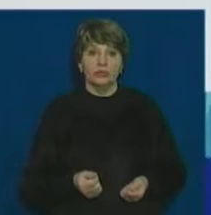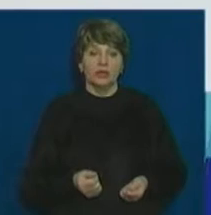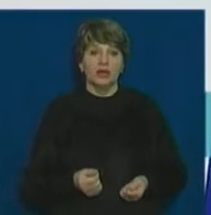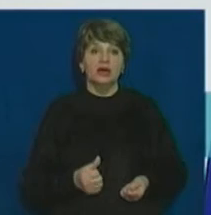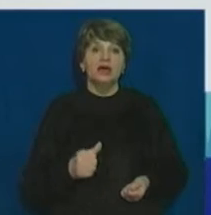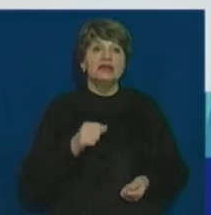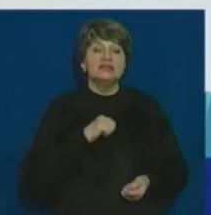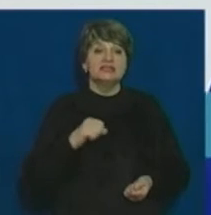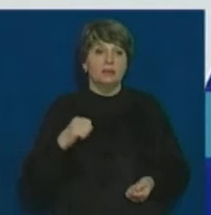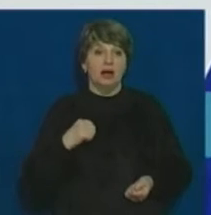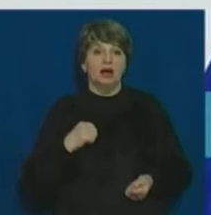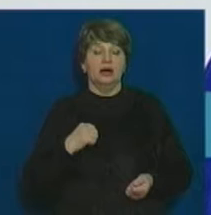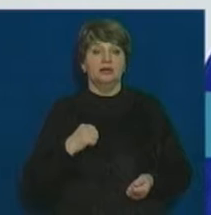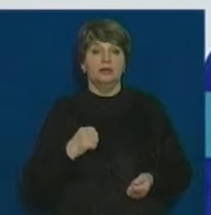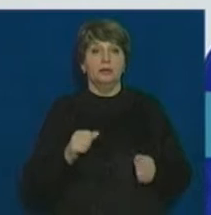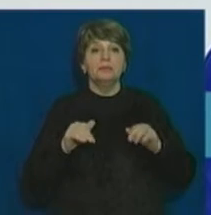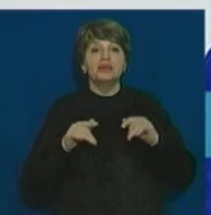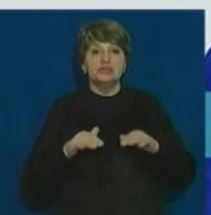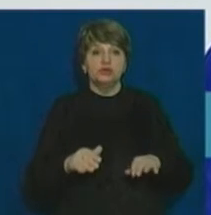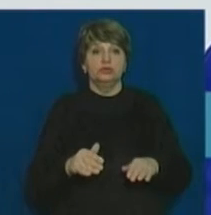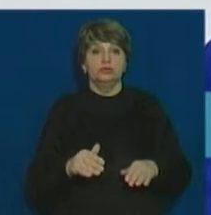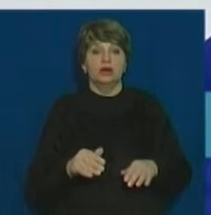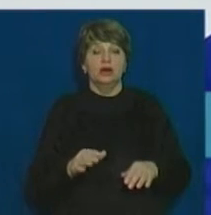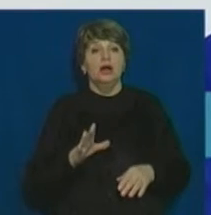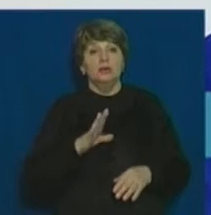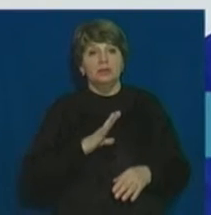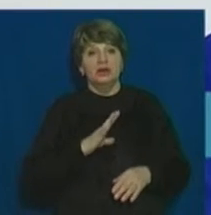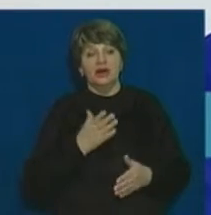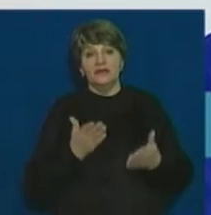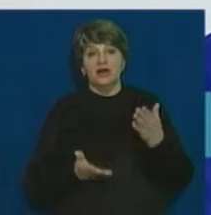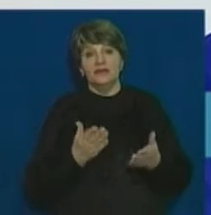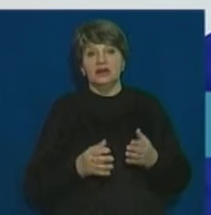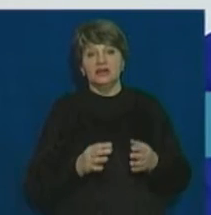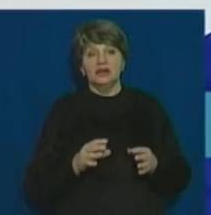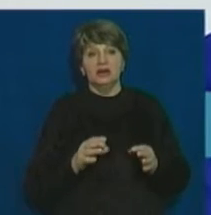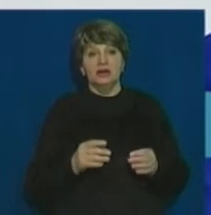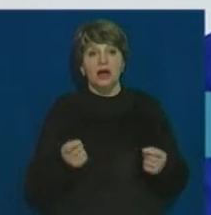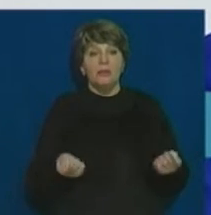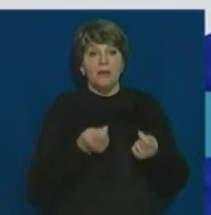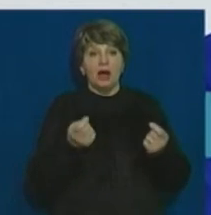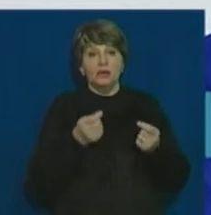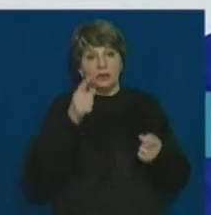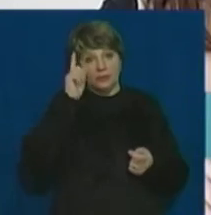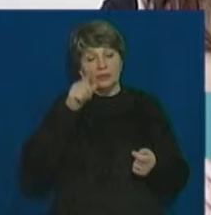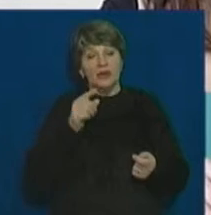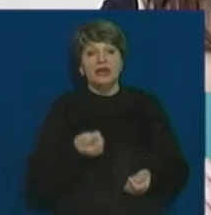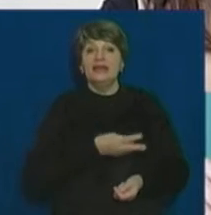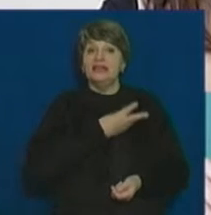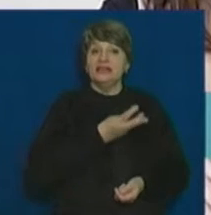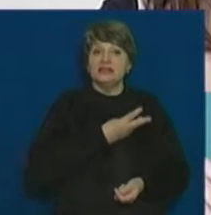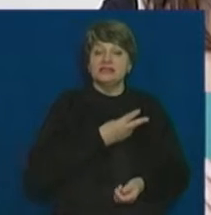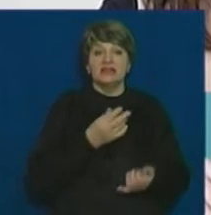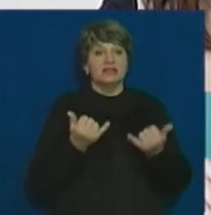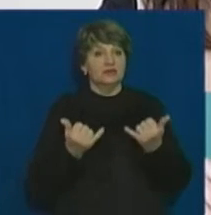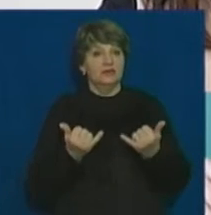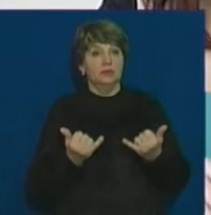сама процедура не була настільки, можливо, популярною. Да? Тобто, і все-таки ініціатива наразі,